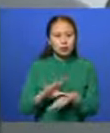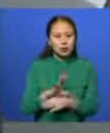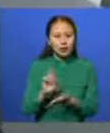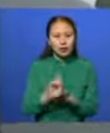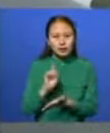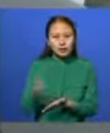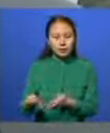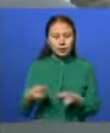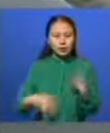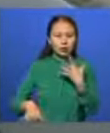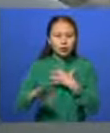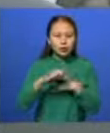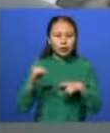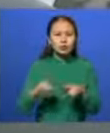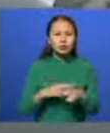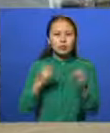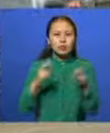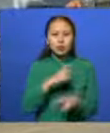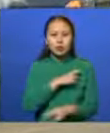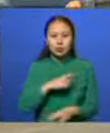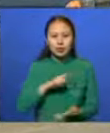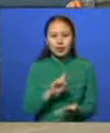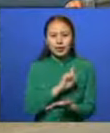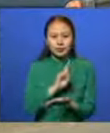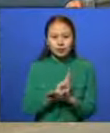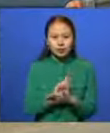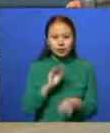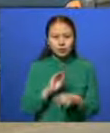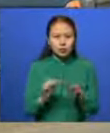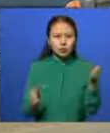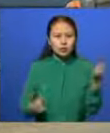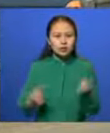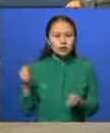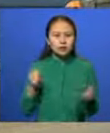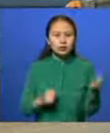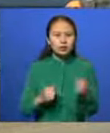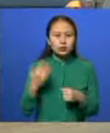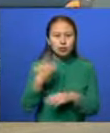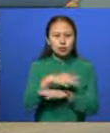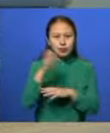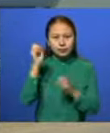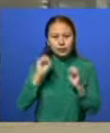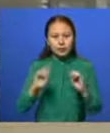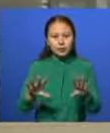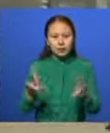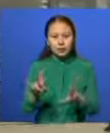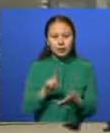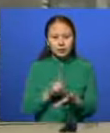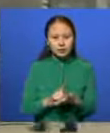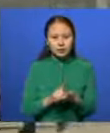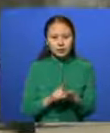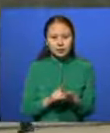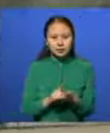емес. Дегенмен барлық жолаушылар қауіпсіздік белбеуін тағуы тиіс. Сонымен қатар жүргізушілер сыртқы жарық шамдарын жағып жүруге